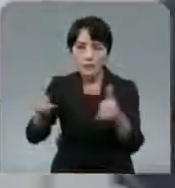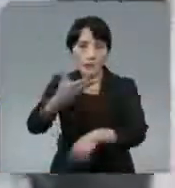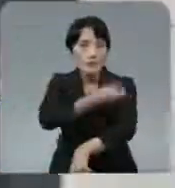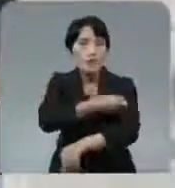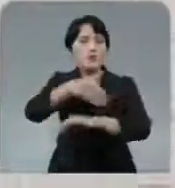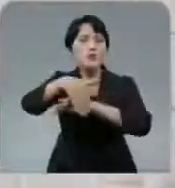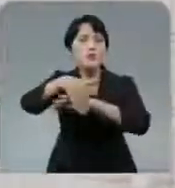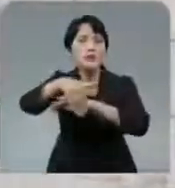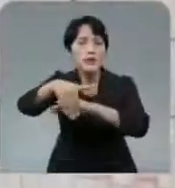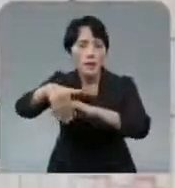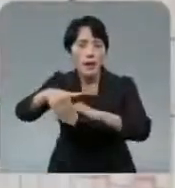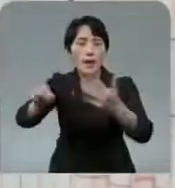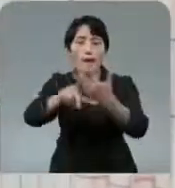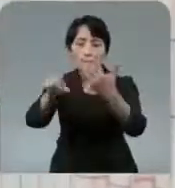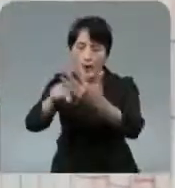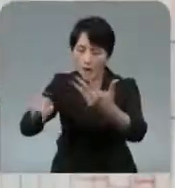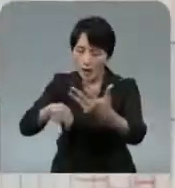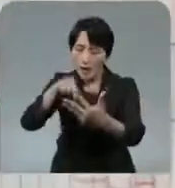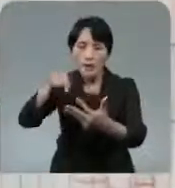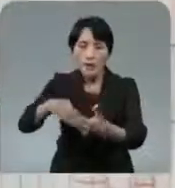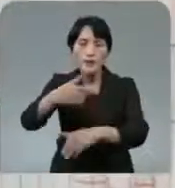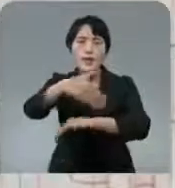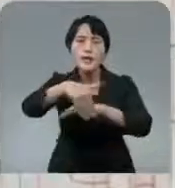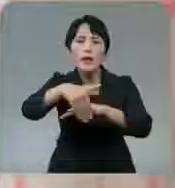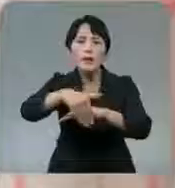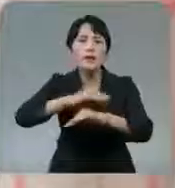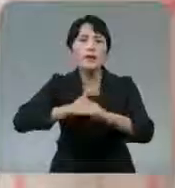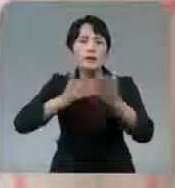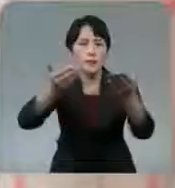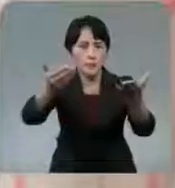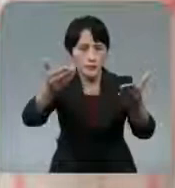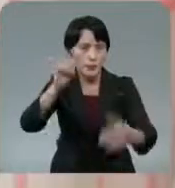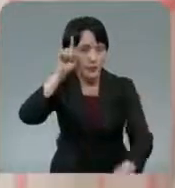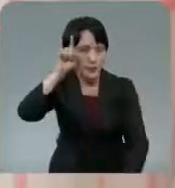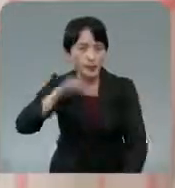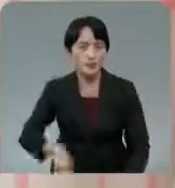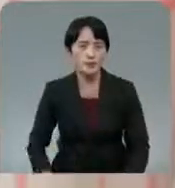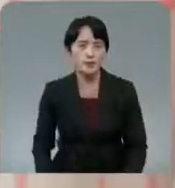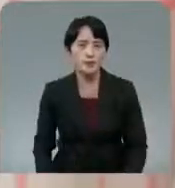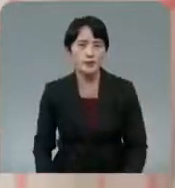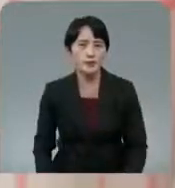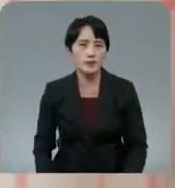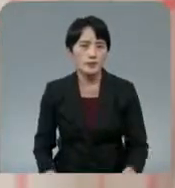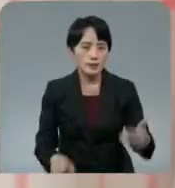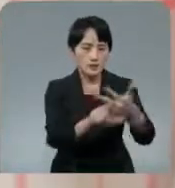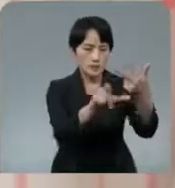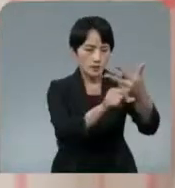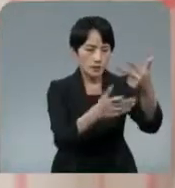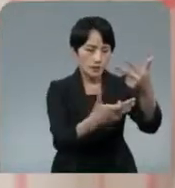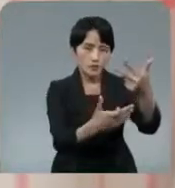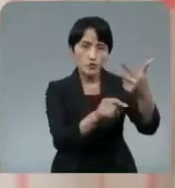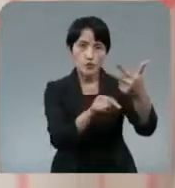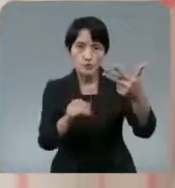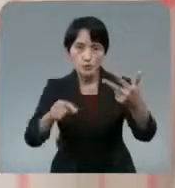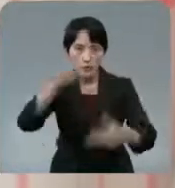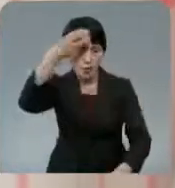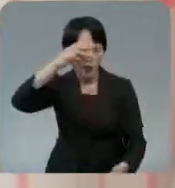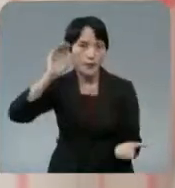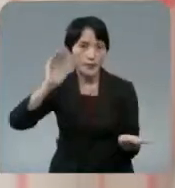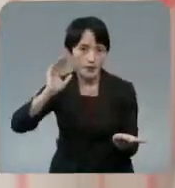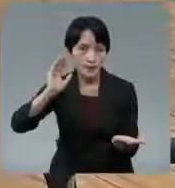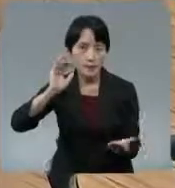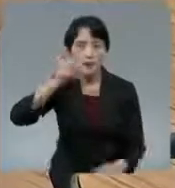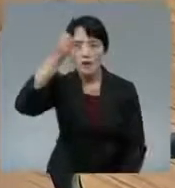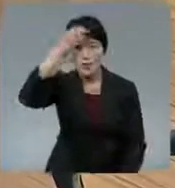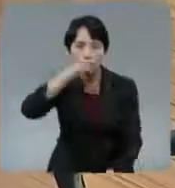обещала возобновить поставки своей вакцины на следующей неделе они были отложены из-за ряда производственных